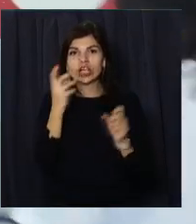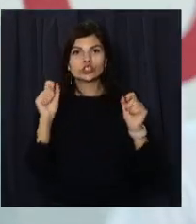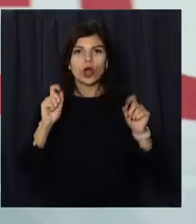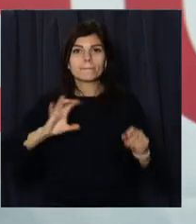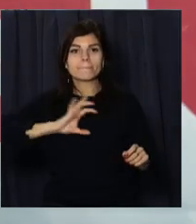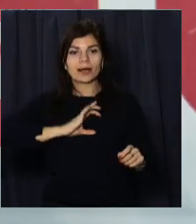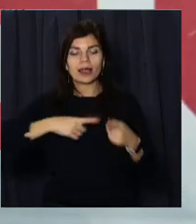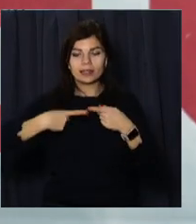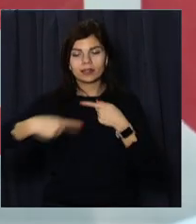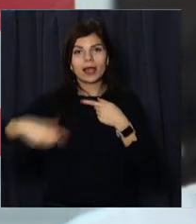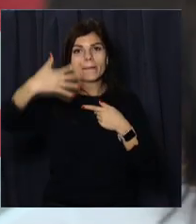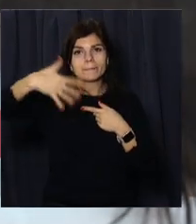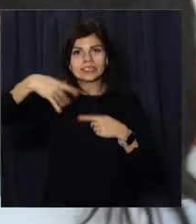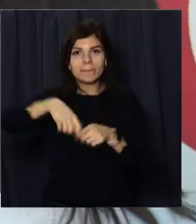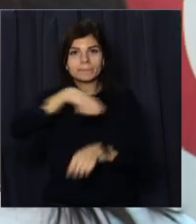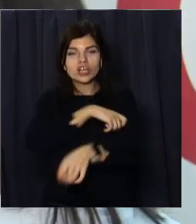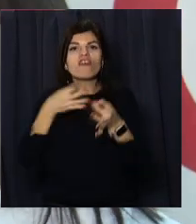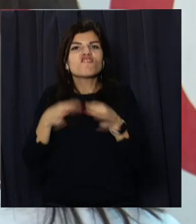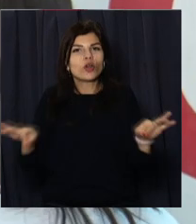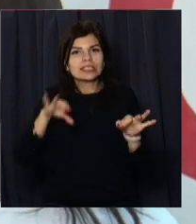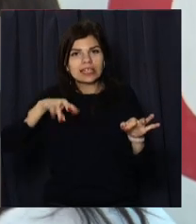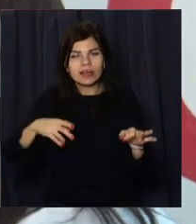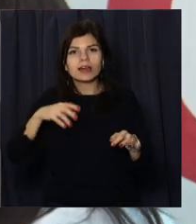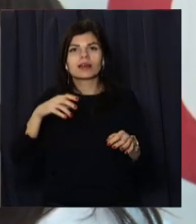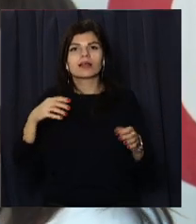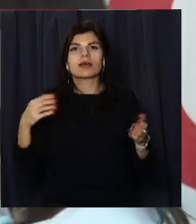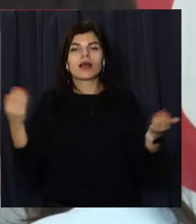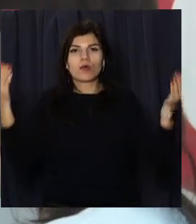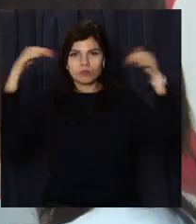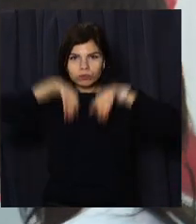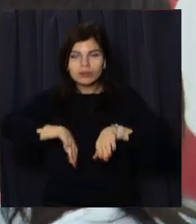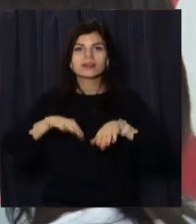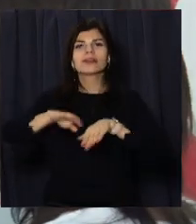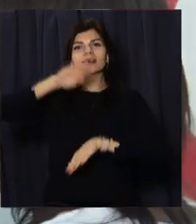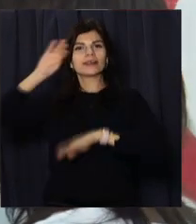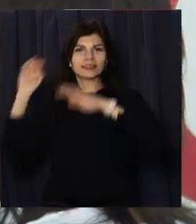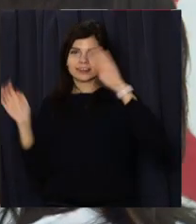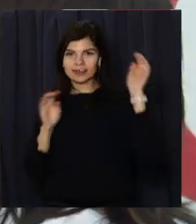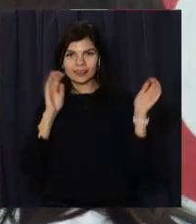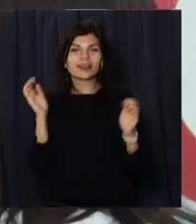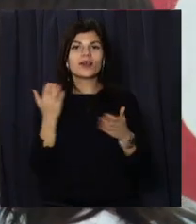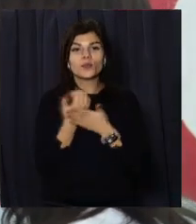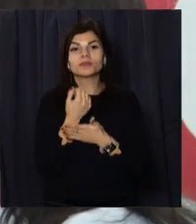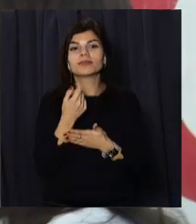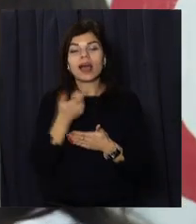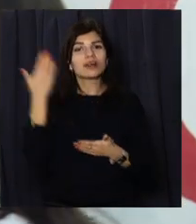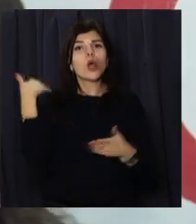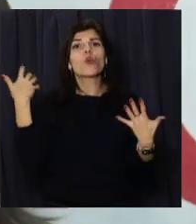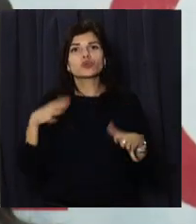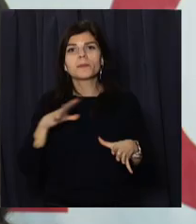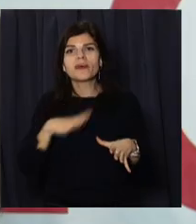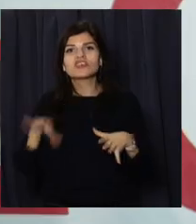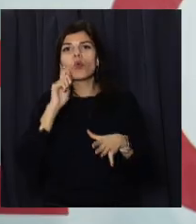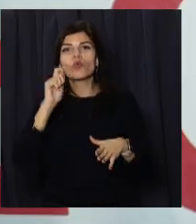стилем, батерфляєм і на спині. Надія раніше вже вигравала обласні та всеукраїнські змагання. Та на цьому зупинятися не